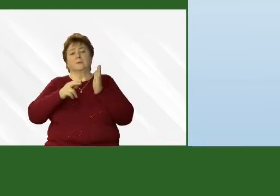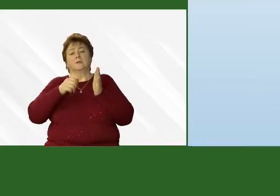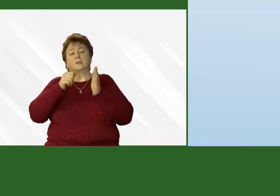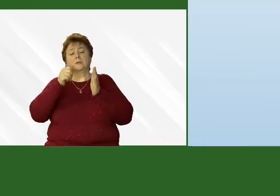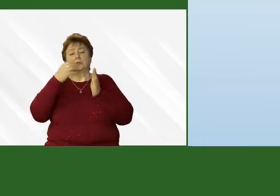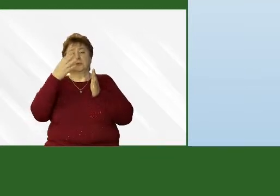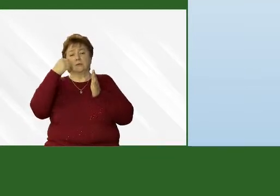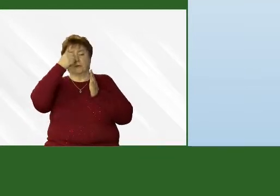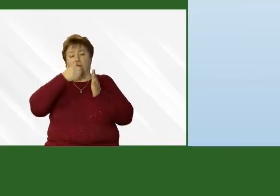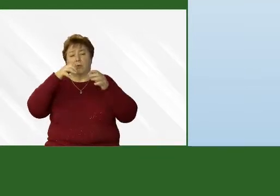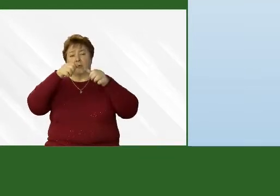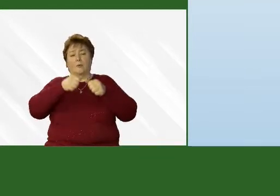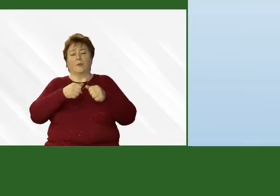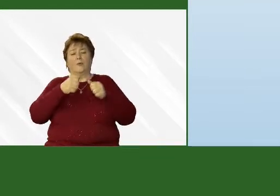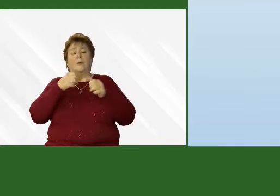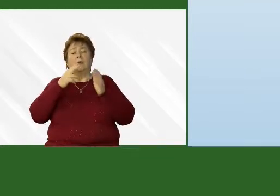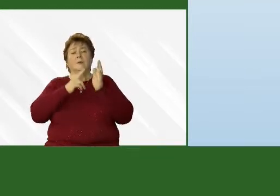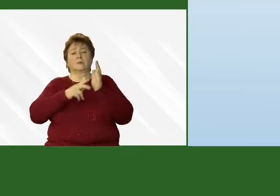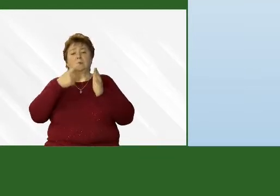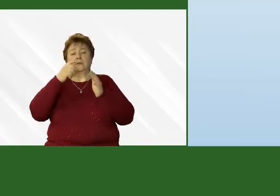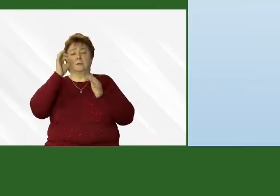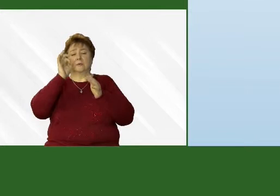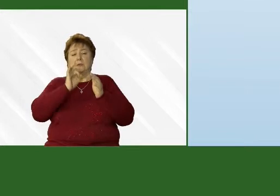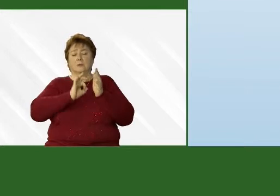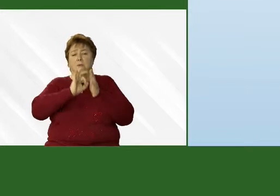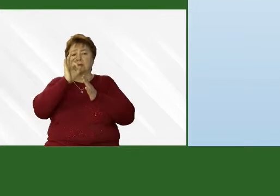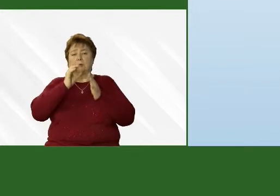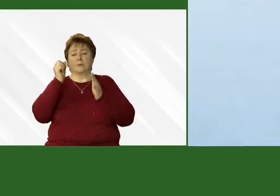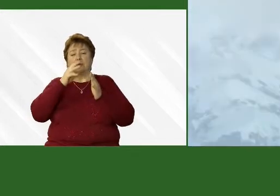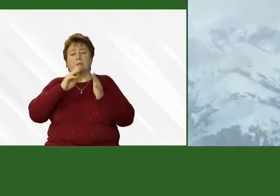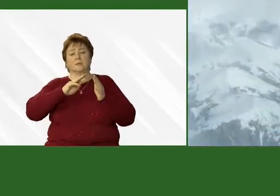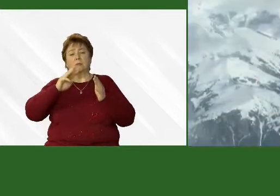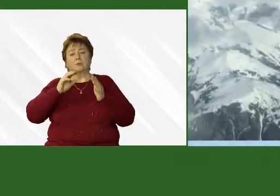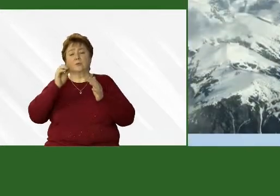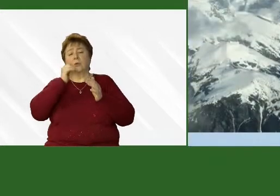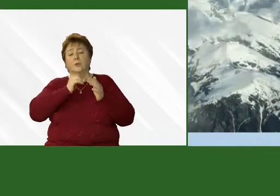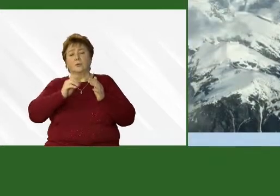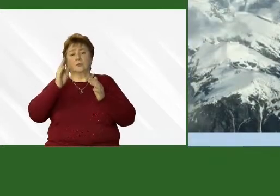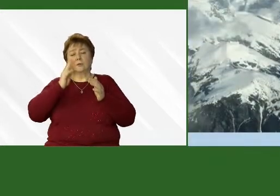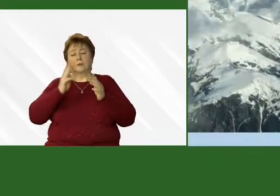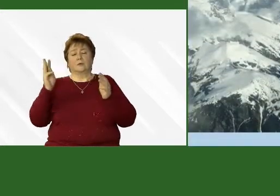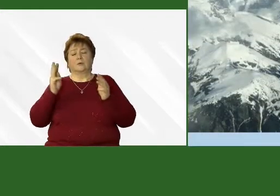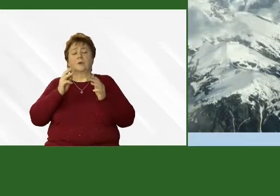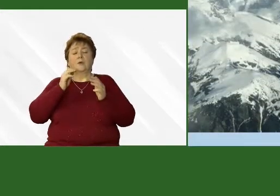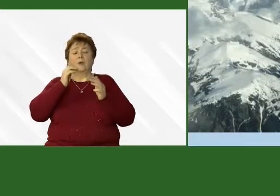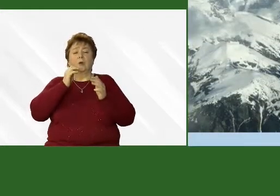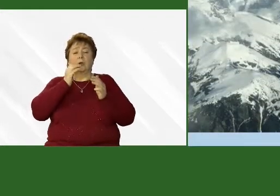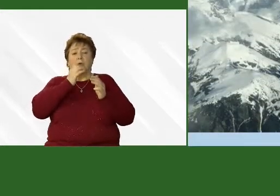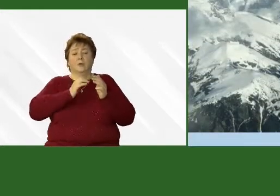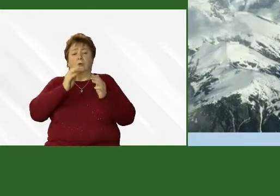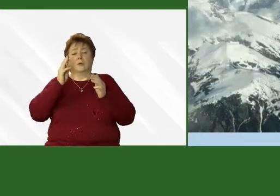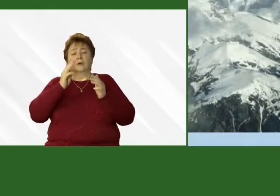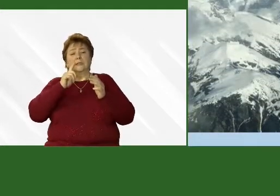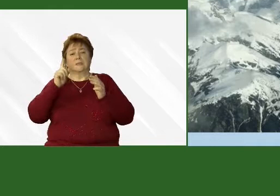1774 года достиг 71 градусов 15 минут южной широты к юго-западу от